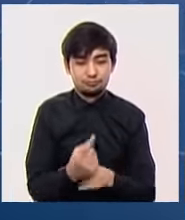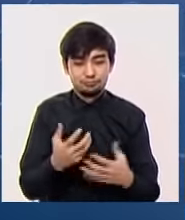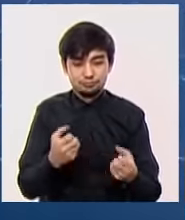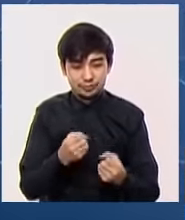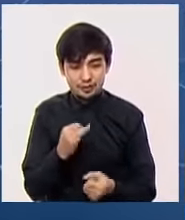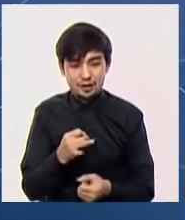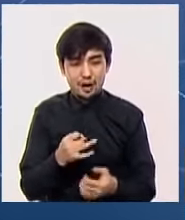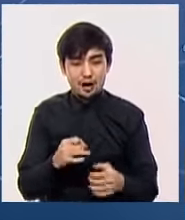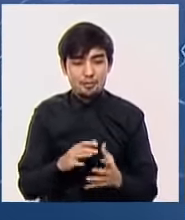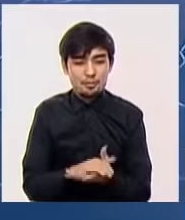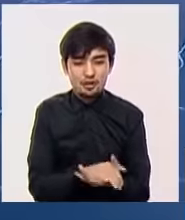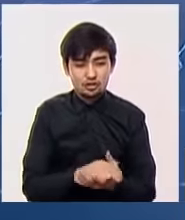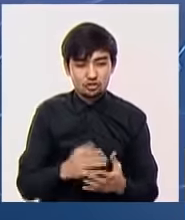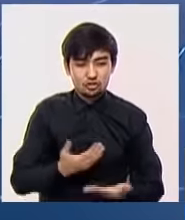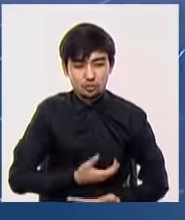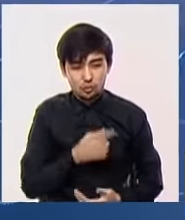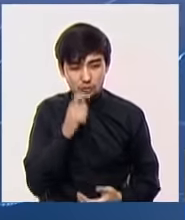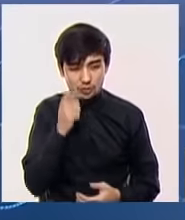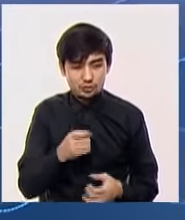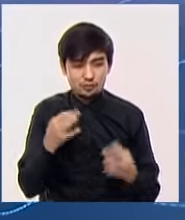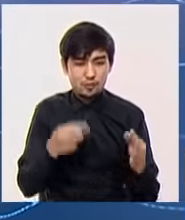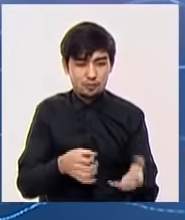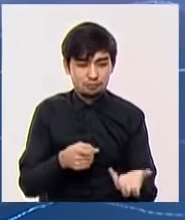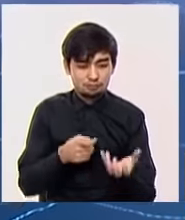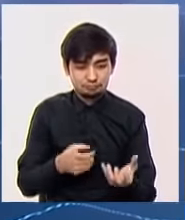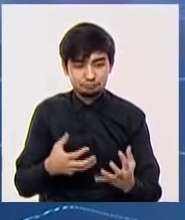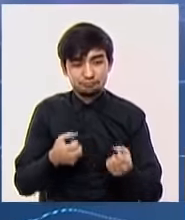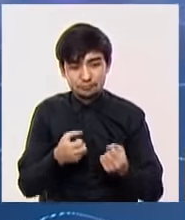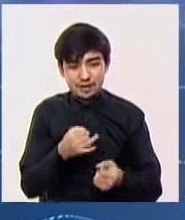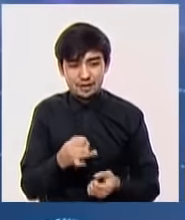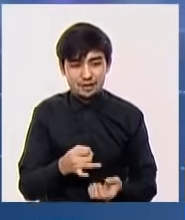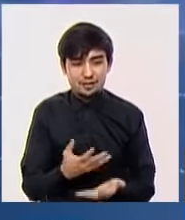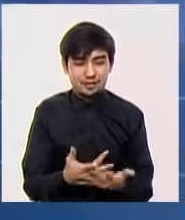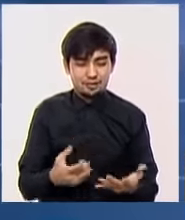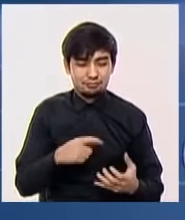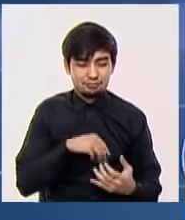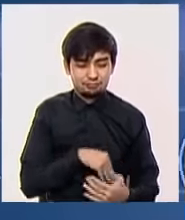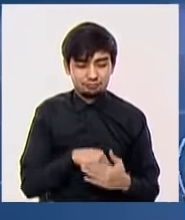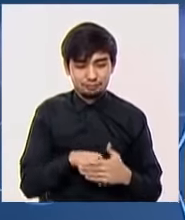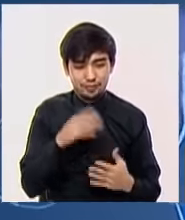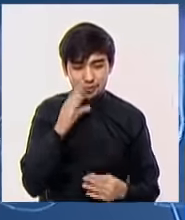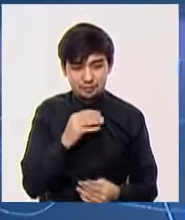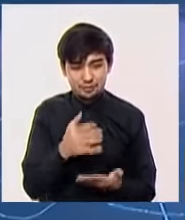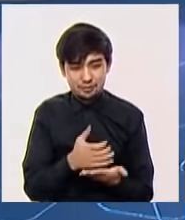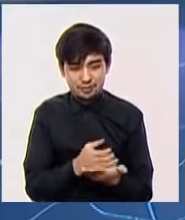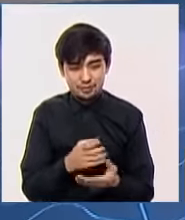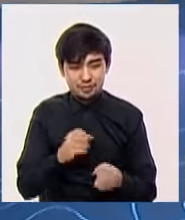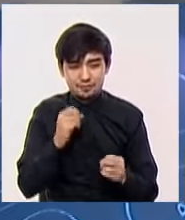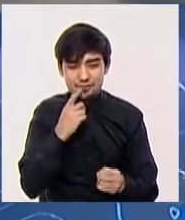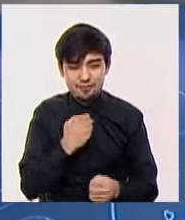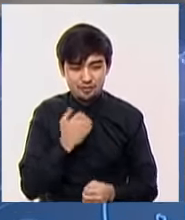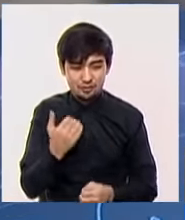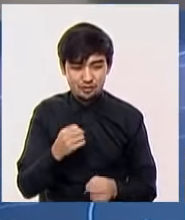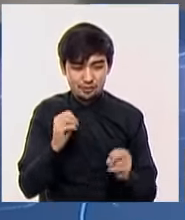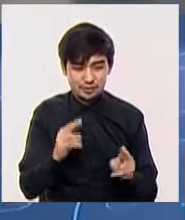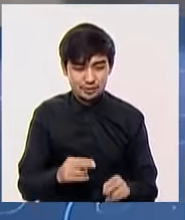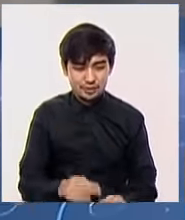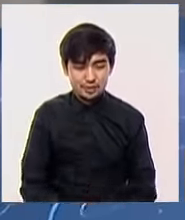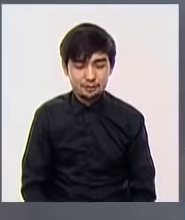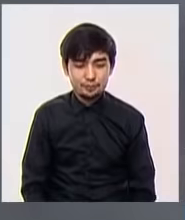смогут свободно приобретать огнестрельное оружие и боеприпасы что еще происходит в незалежной расскажут мои коллеги